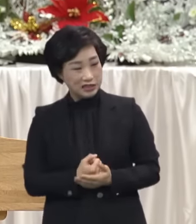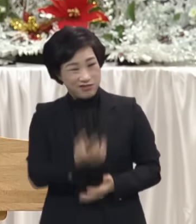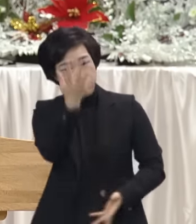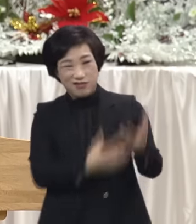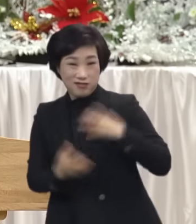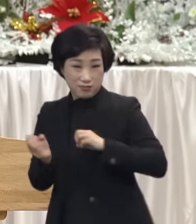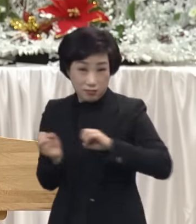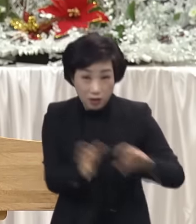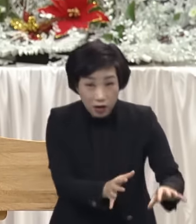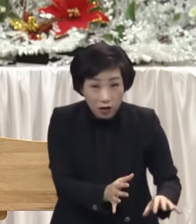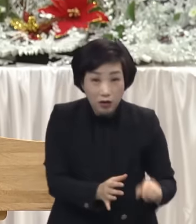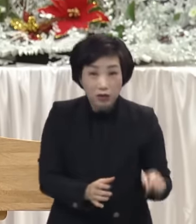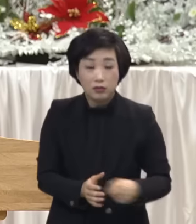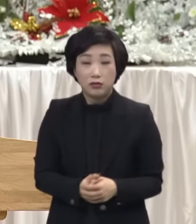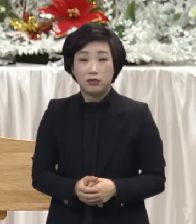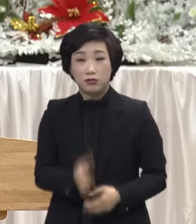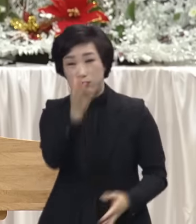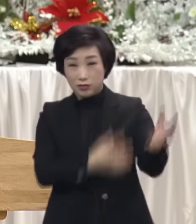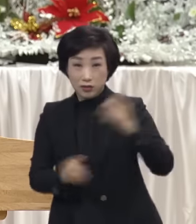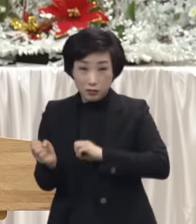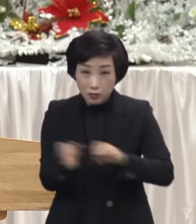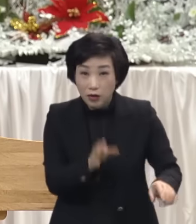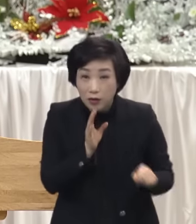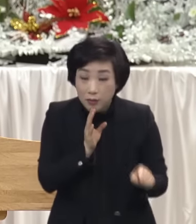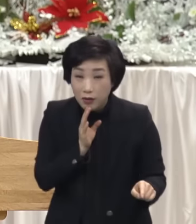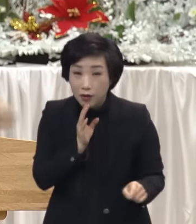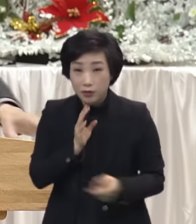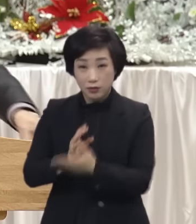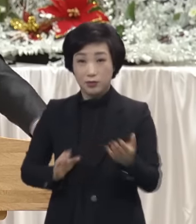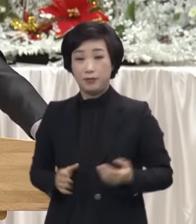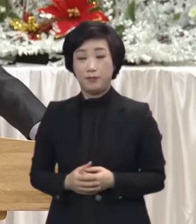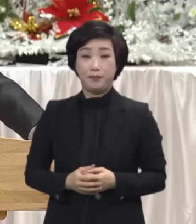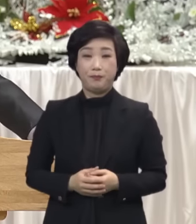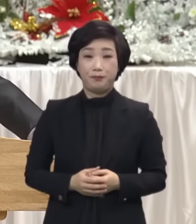불살려버린다고 보겠어요. 얼마나 분노시면. 예.